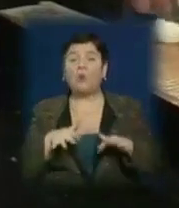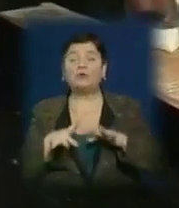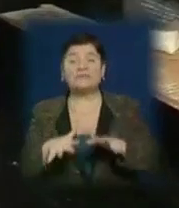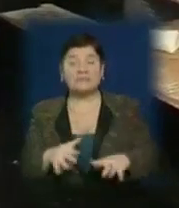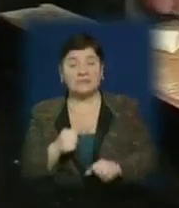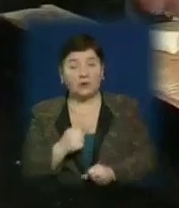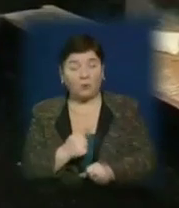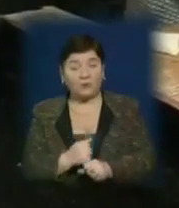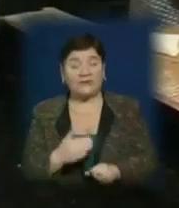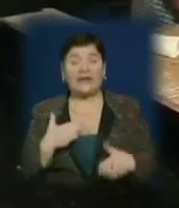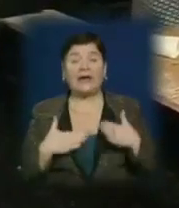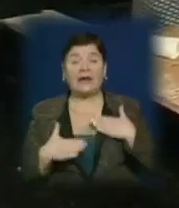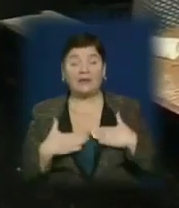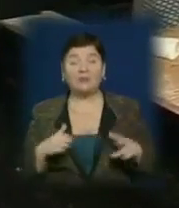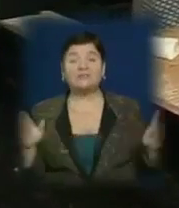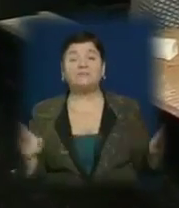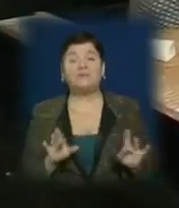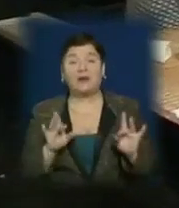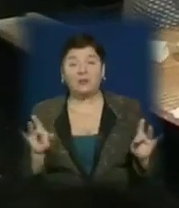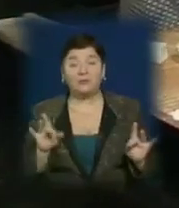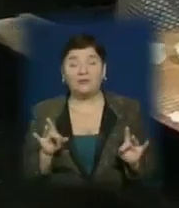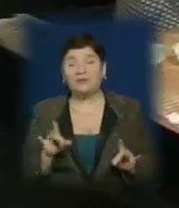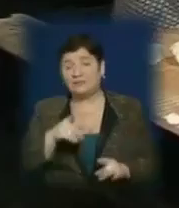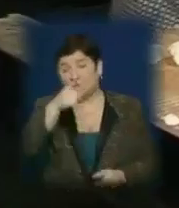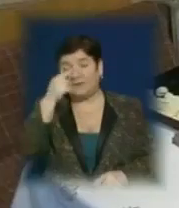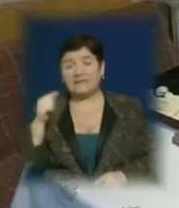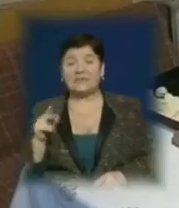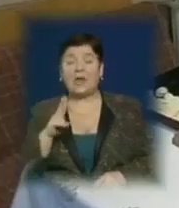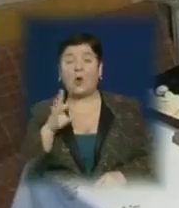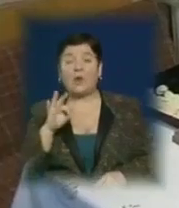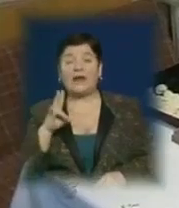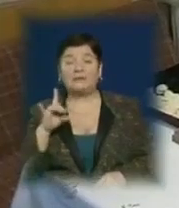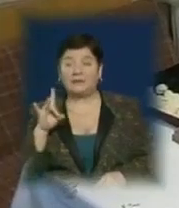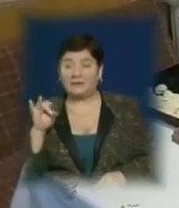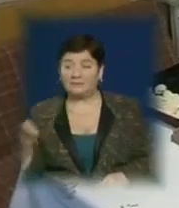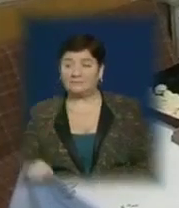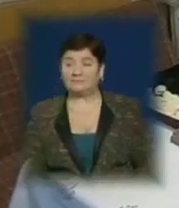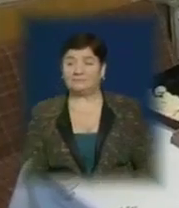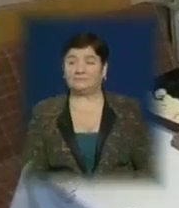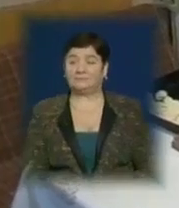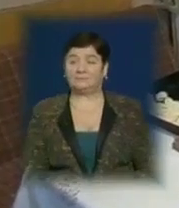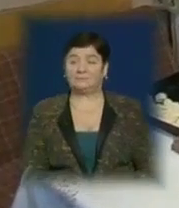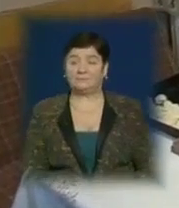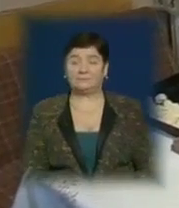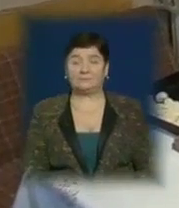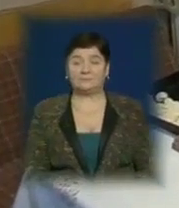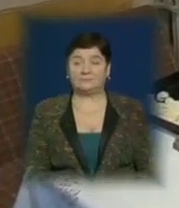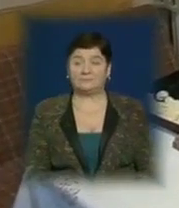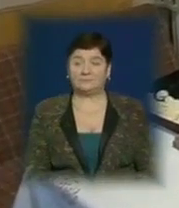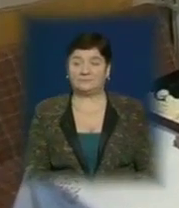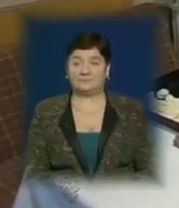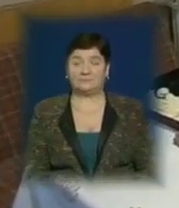роботи вони радо співають словацькі колядки. Пастирове стадо пошли,